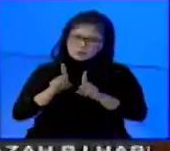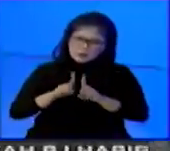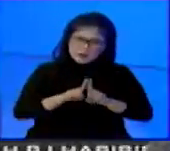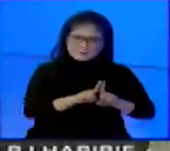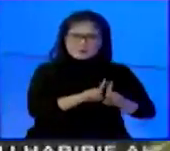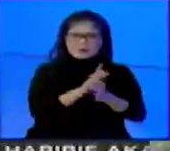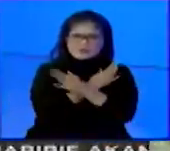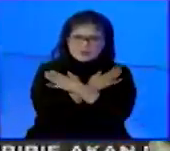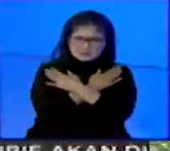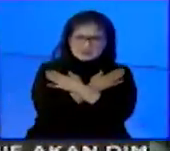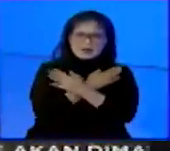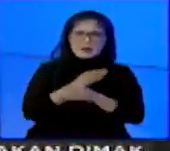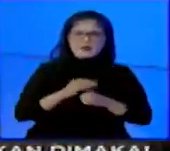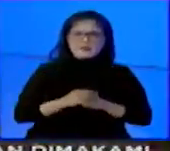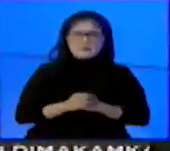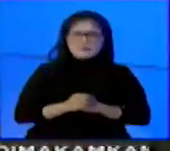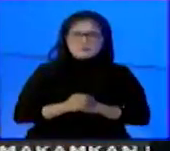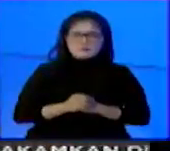ayahanda.